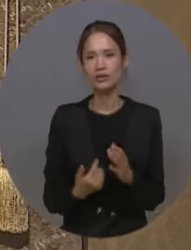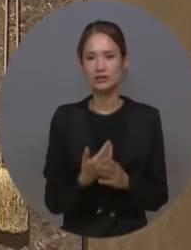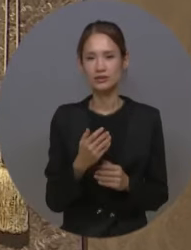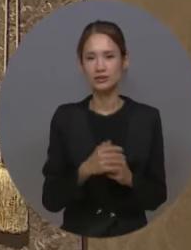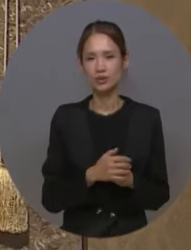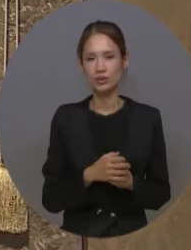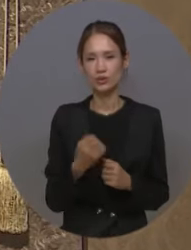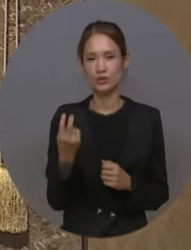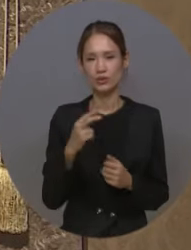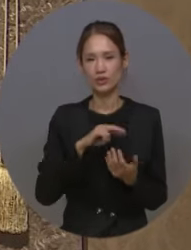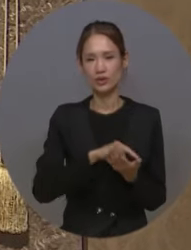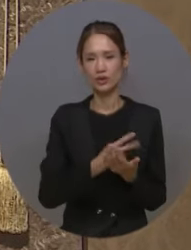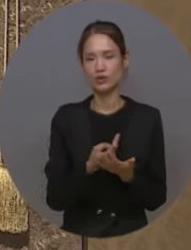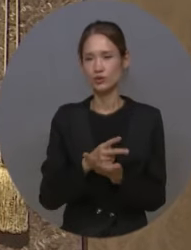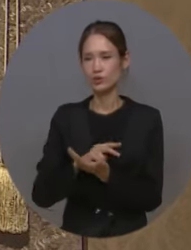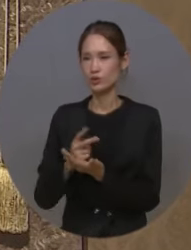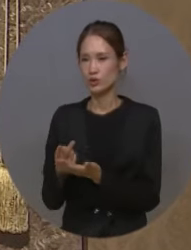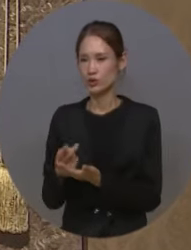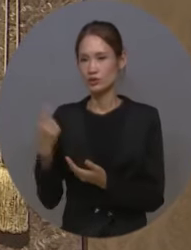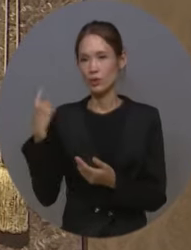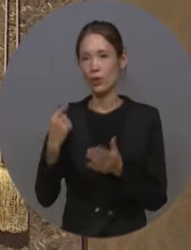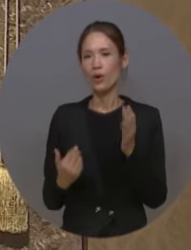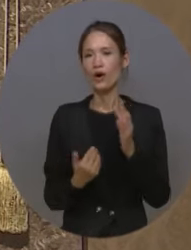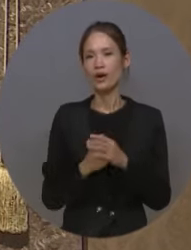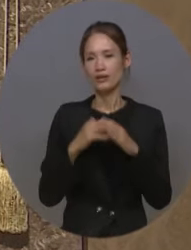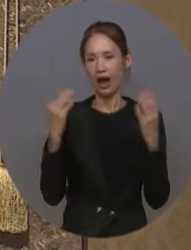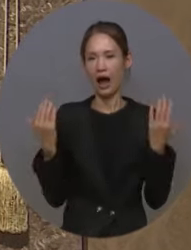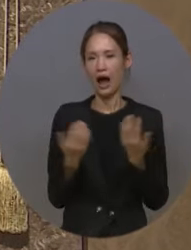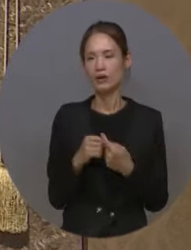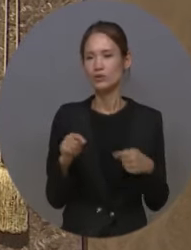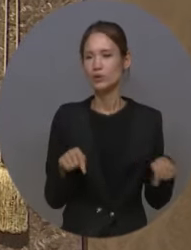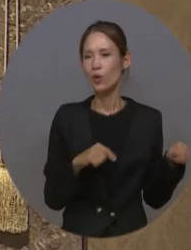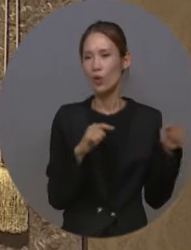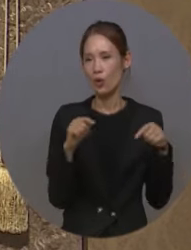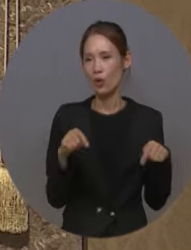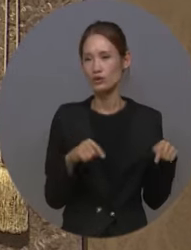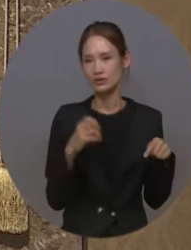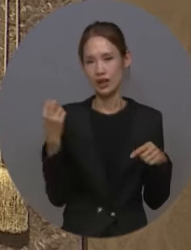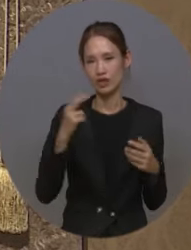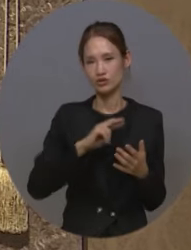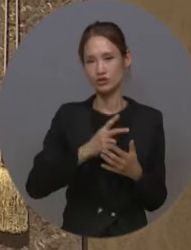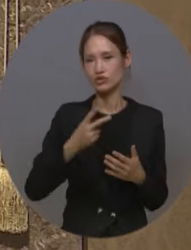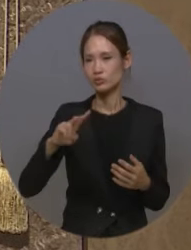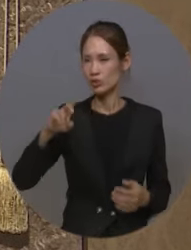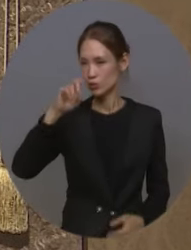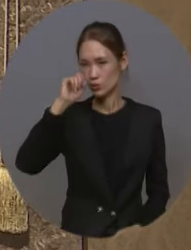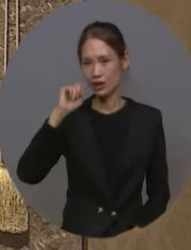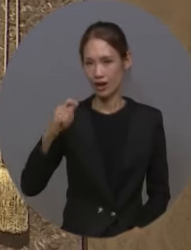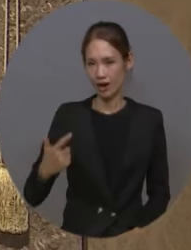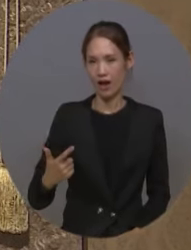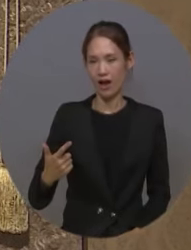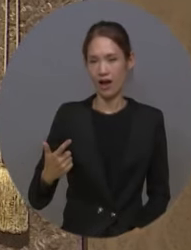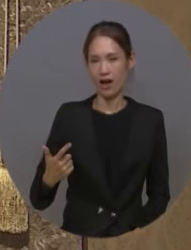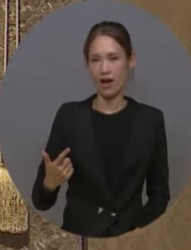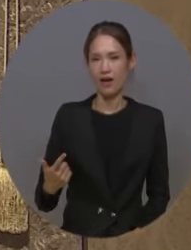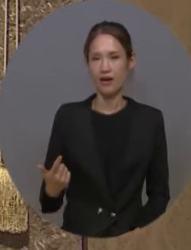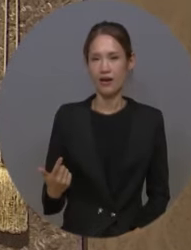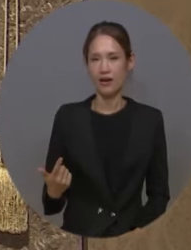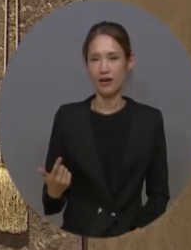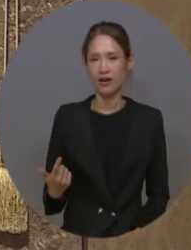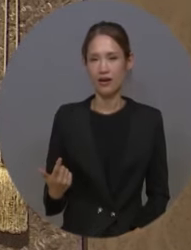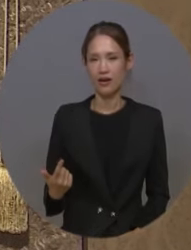또 자주 뒤척이는 소리까지 다 2 근데요 음 주초 자주 뒤척이며 좋지 않잖아요 예 그런 것들을